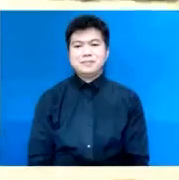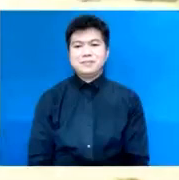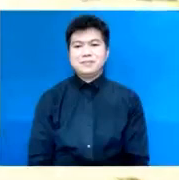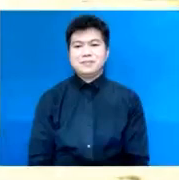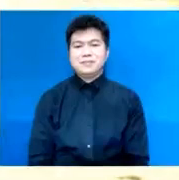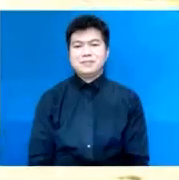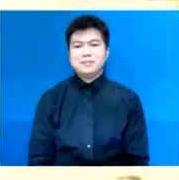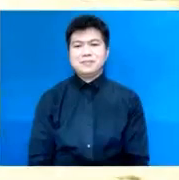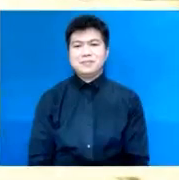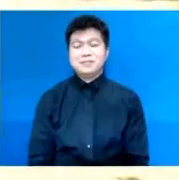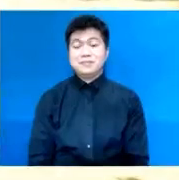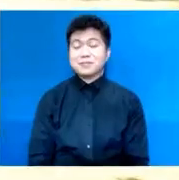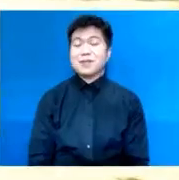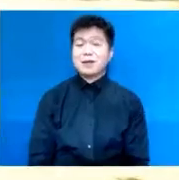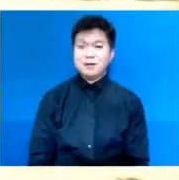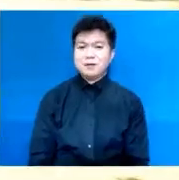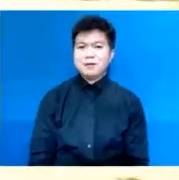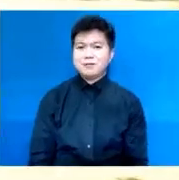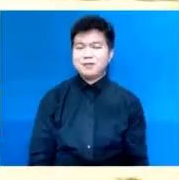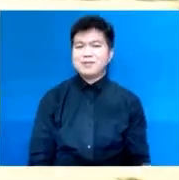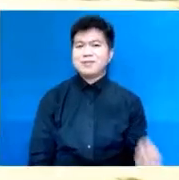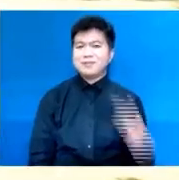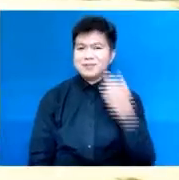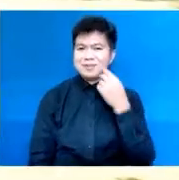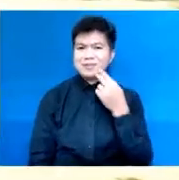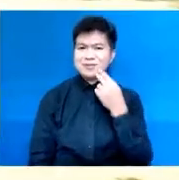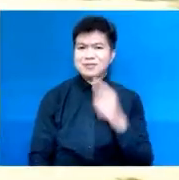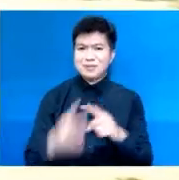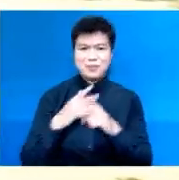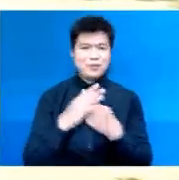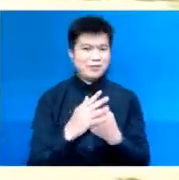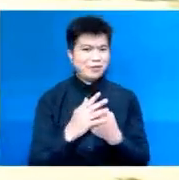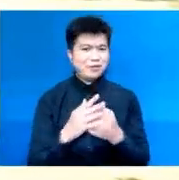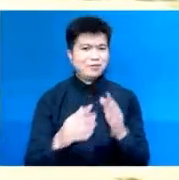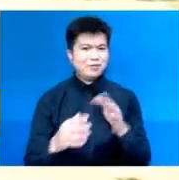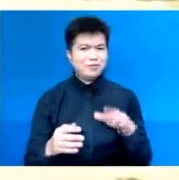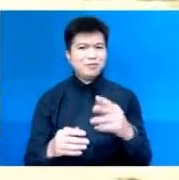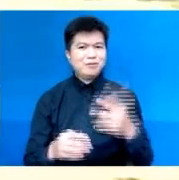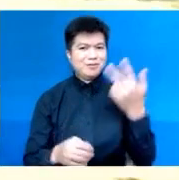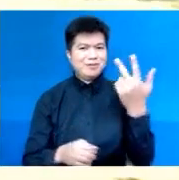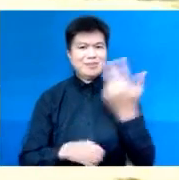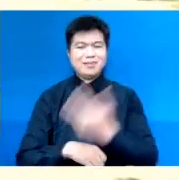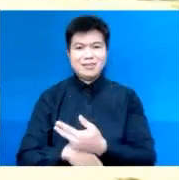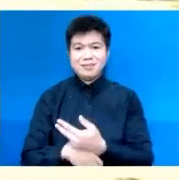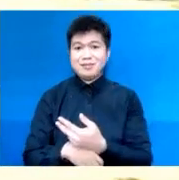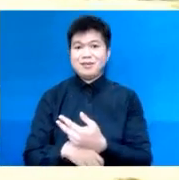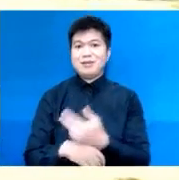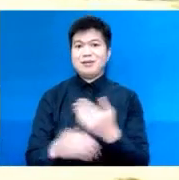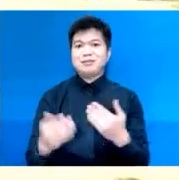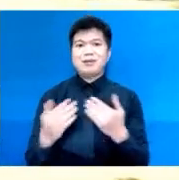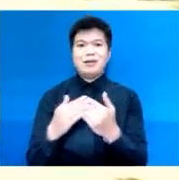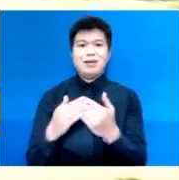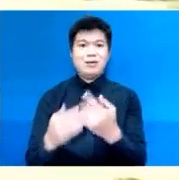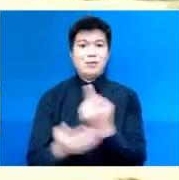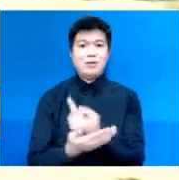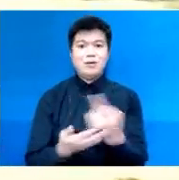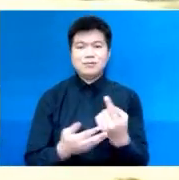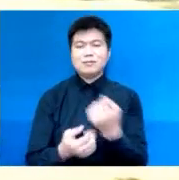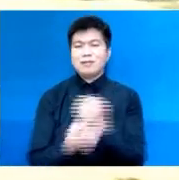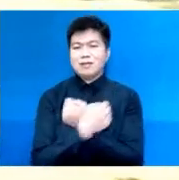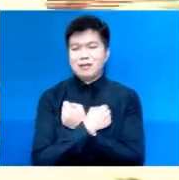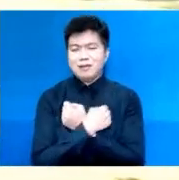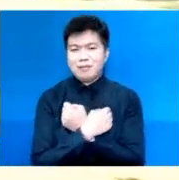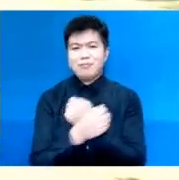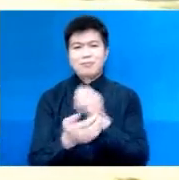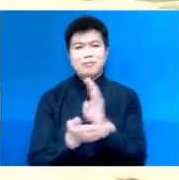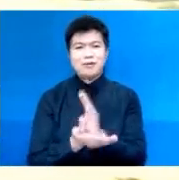Oh, ito na nga, Gretchen. Simula na yan, ha? Nang tatlong araw hanggang Linggo ito, itong Love Boracay, Gretchen, na tinatawag. Ito